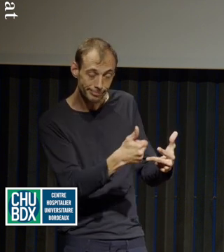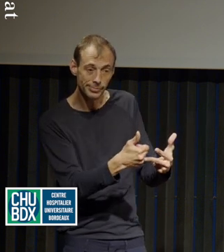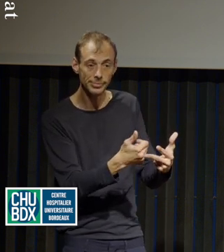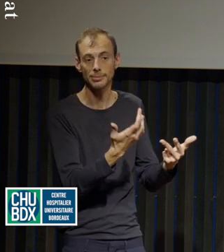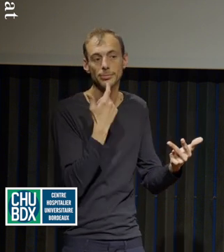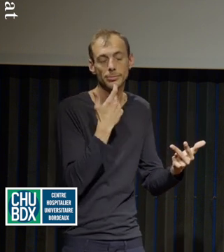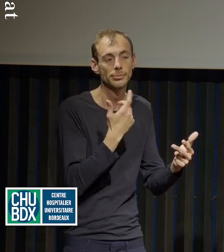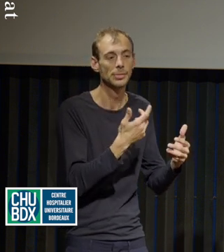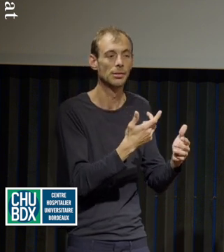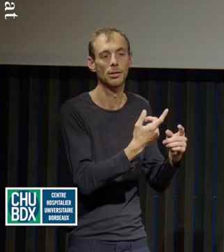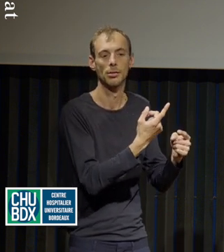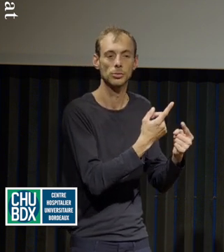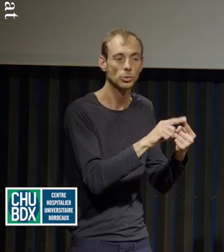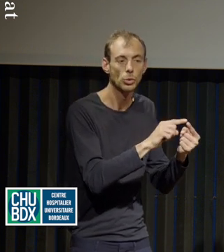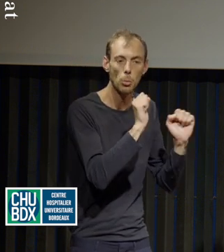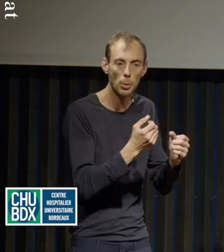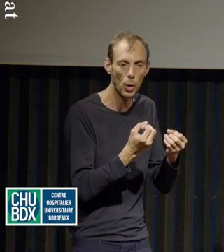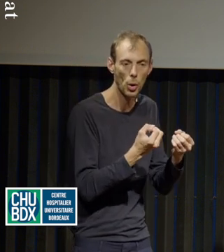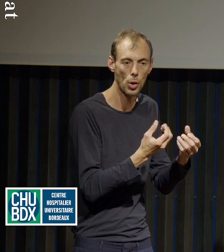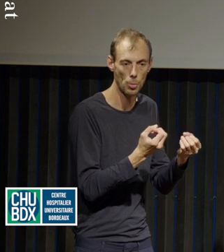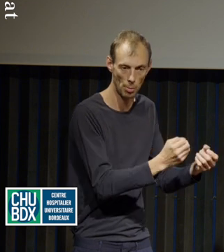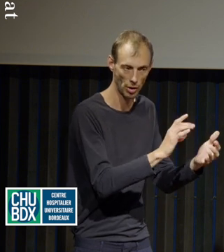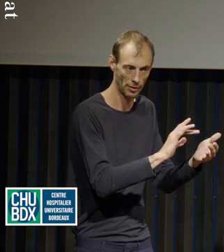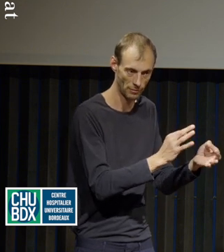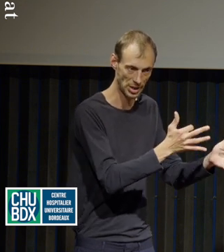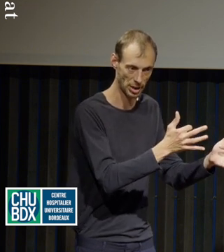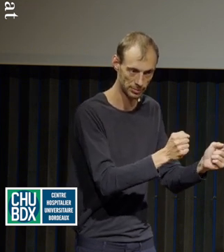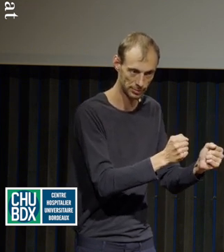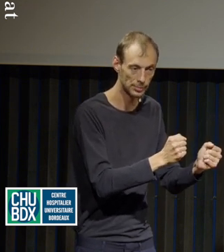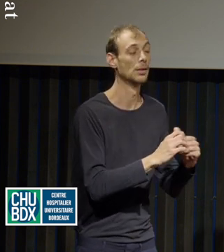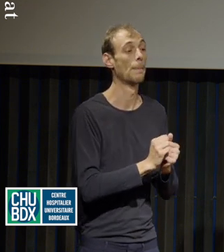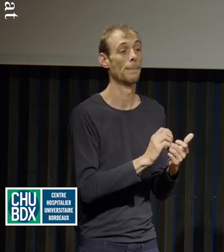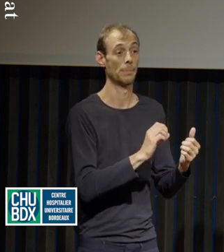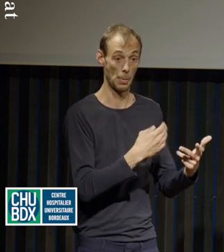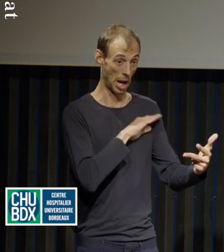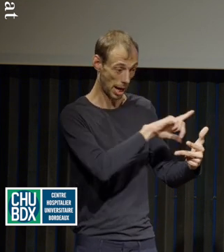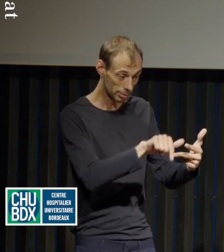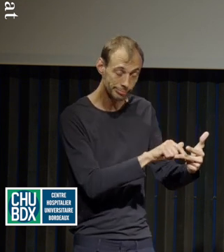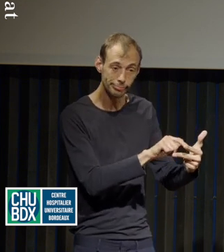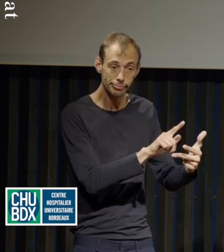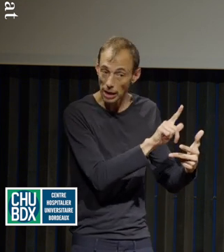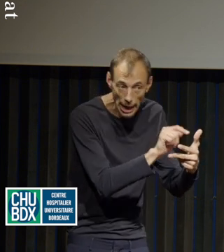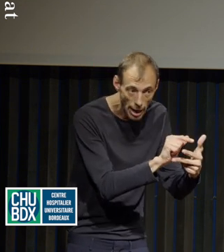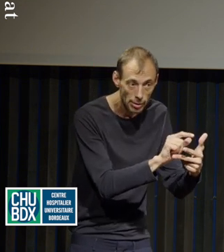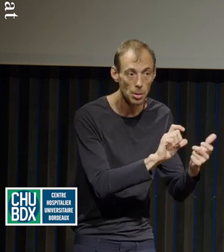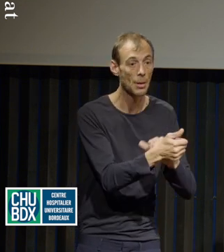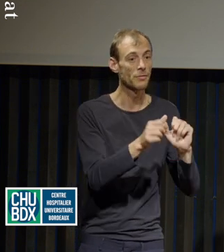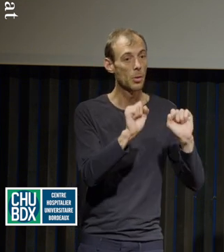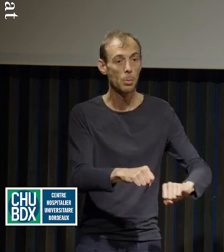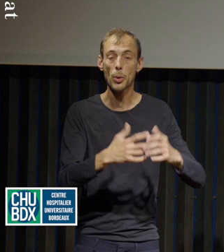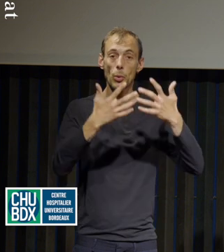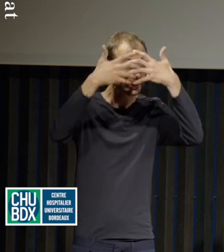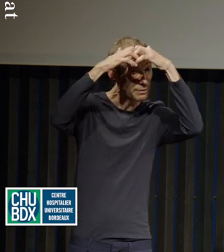vont s'associer à des perturbations dans certains circuits du cerveau, comme le circuit de la